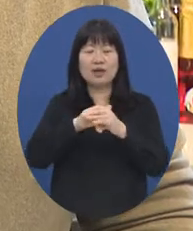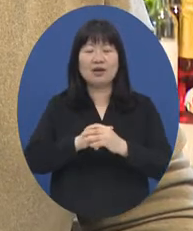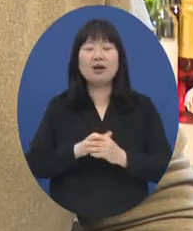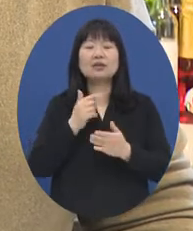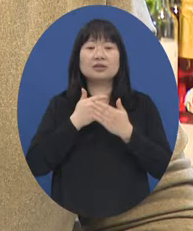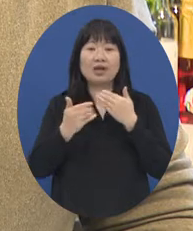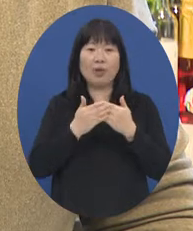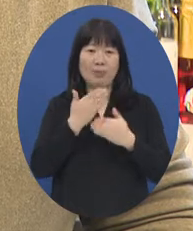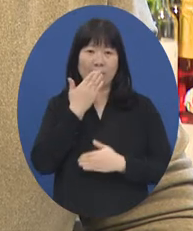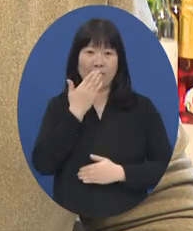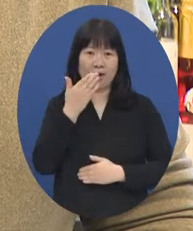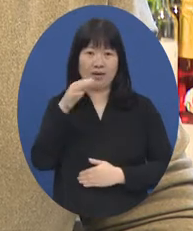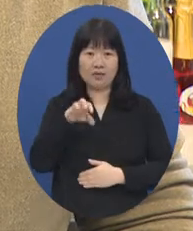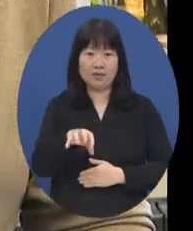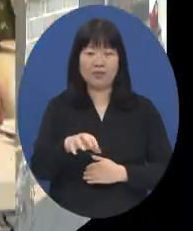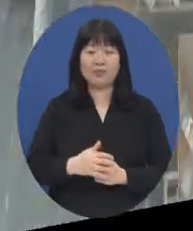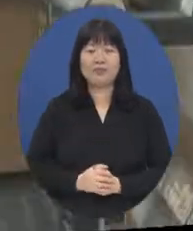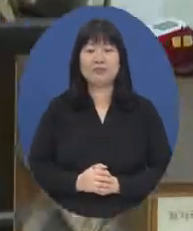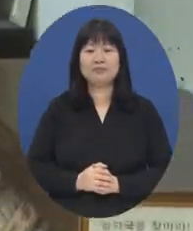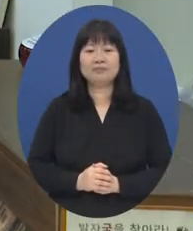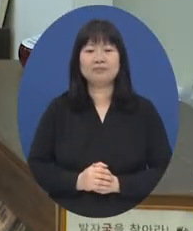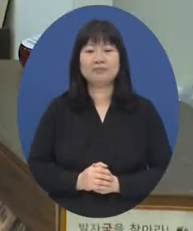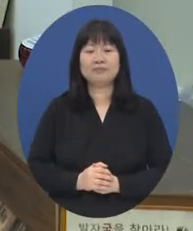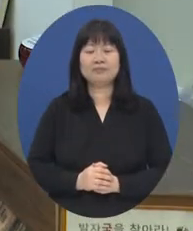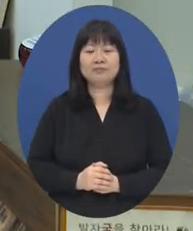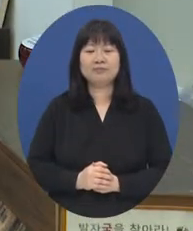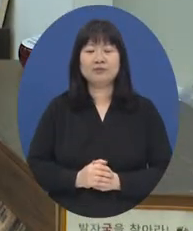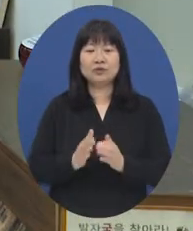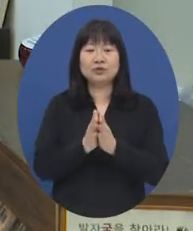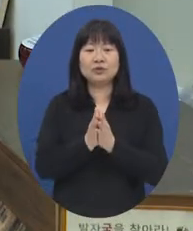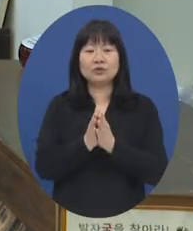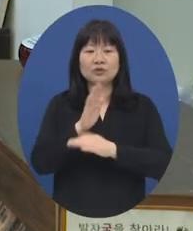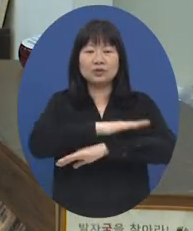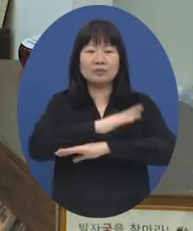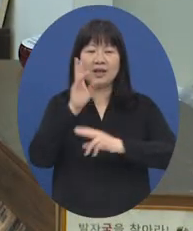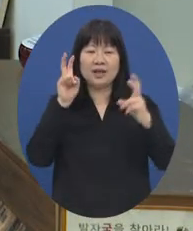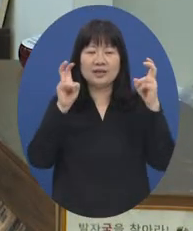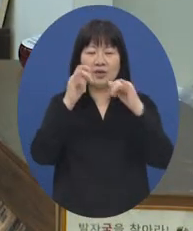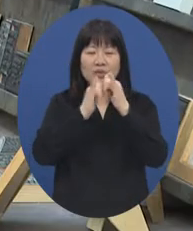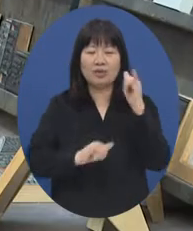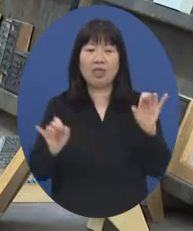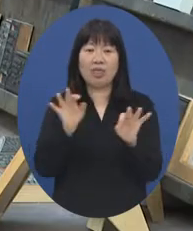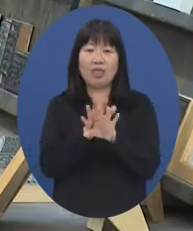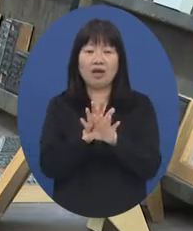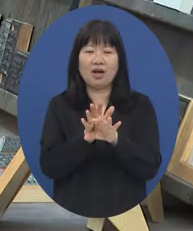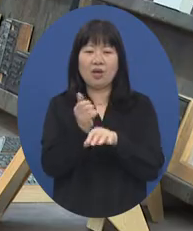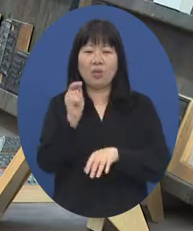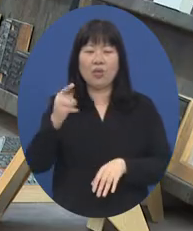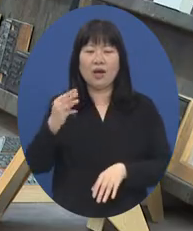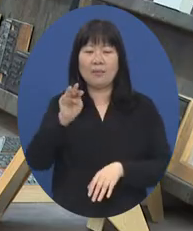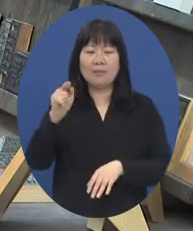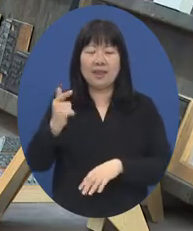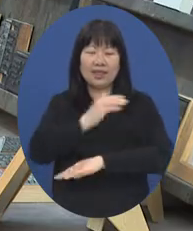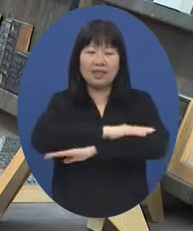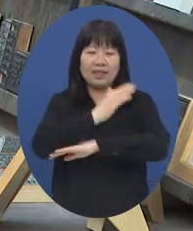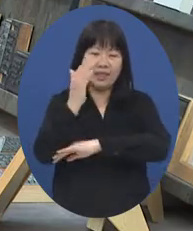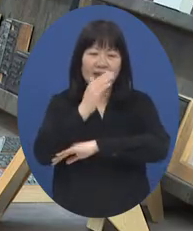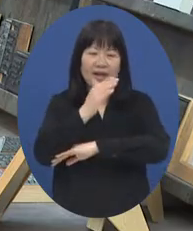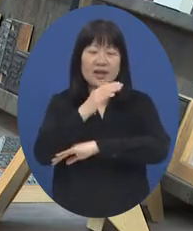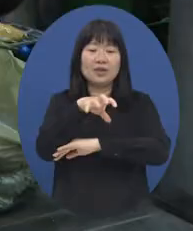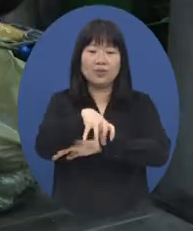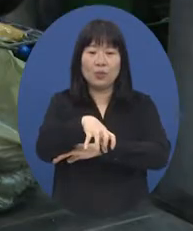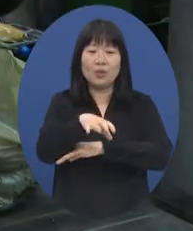오롯이 체험할 수 있는 장소입니다. 한 출판사는 역사 속으로 사라져버린 활판 인쇄소를